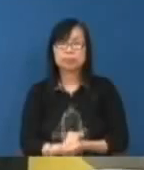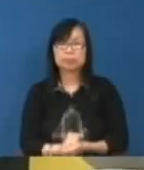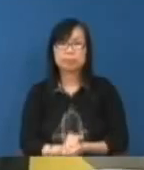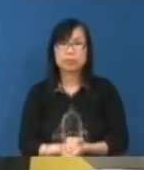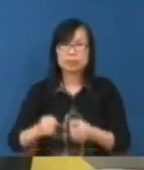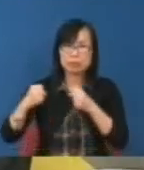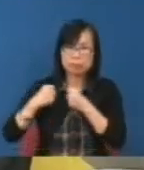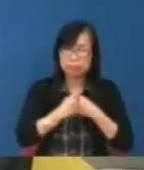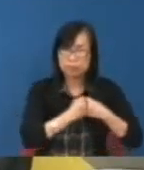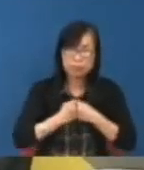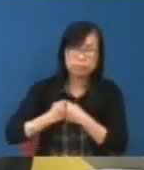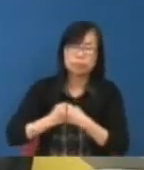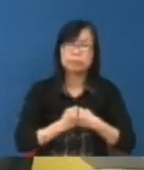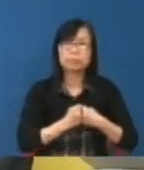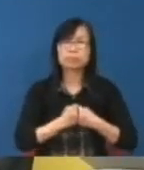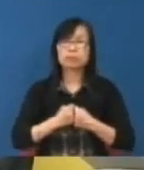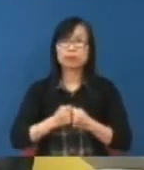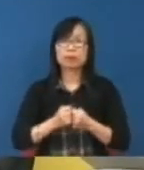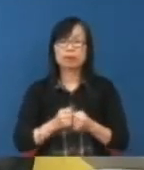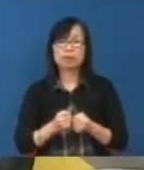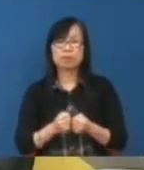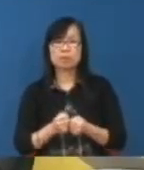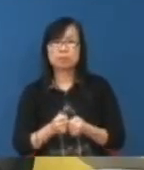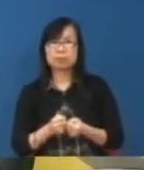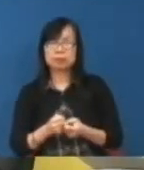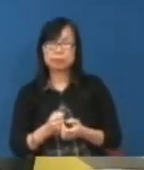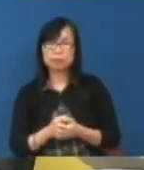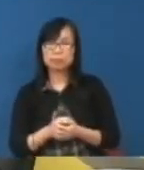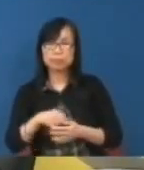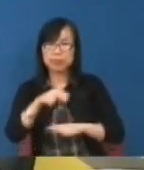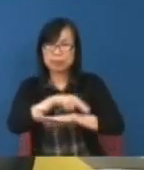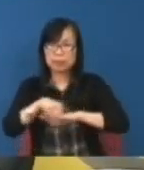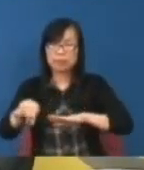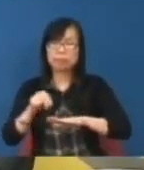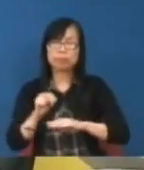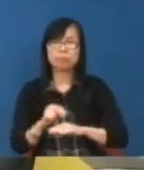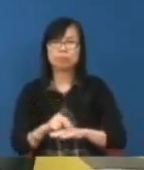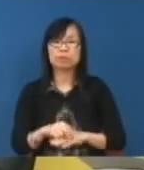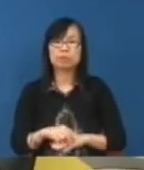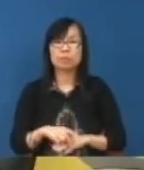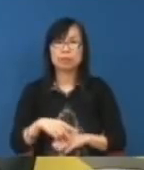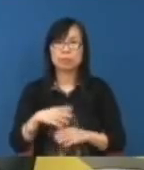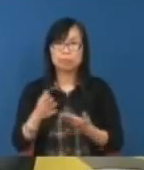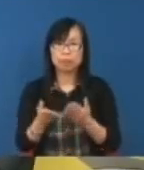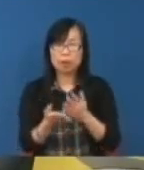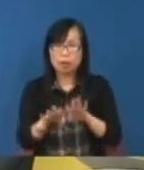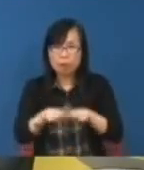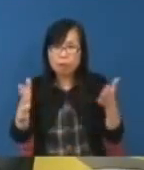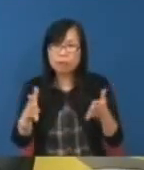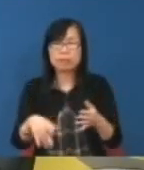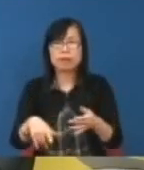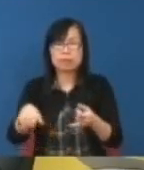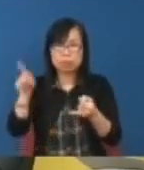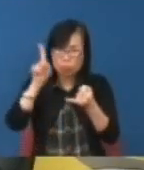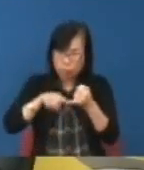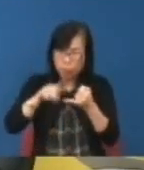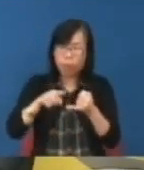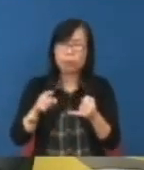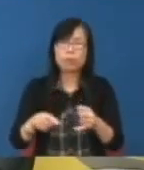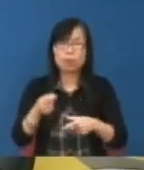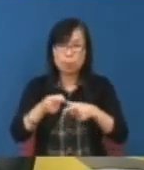爭取，佢唔係爭取呢一個制度上，無論係起點嘅公平或者終極嘅公平，佢